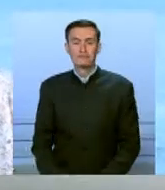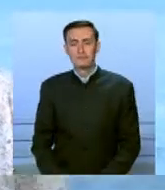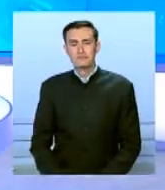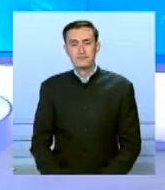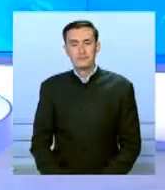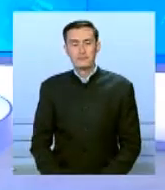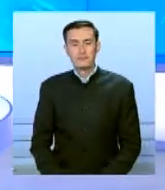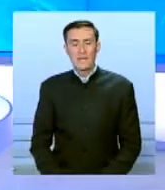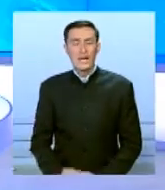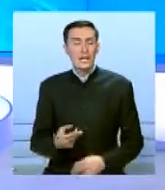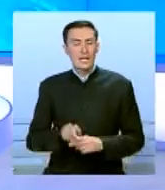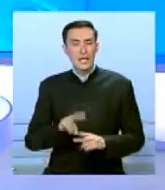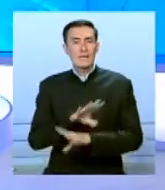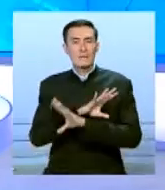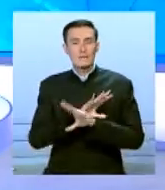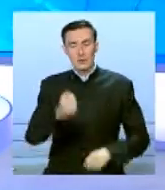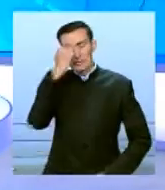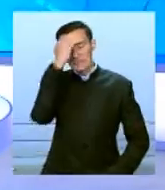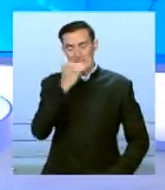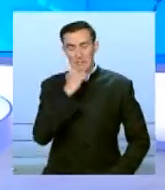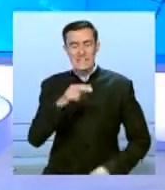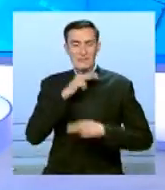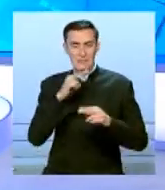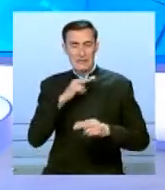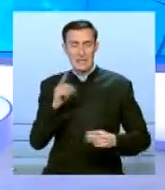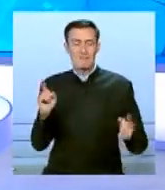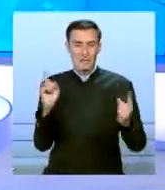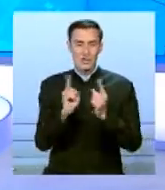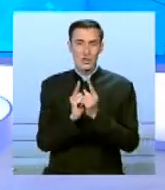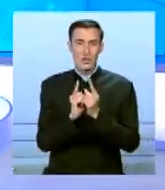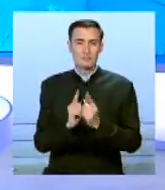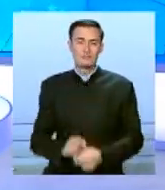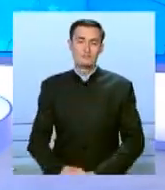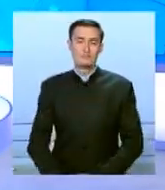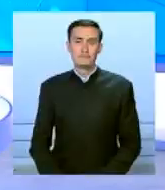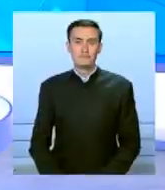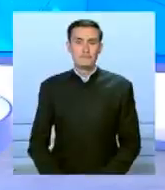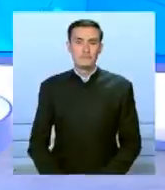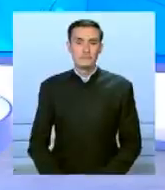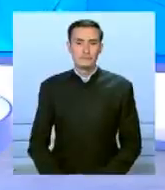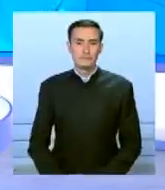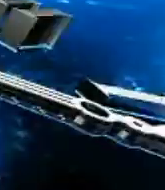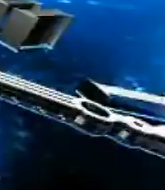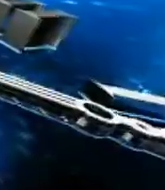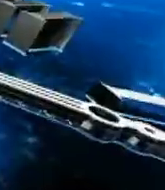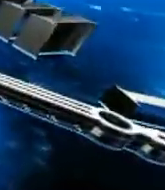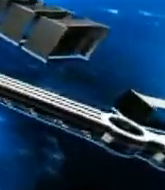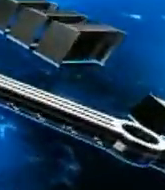К этой минуте все. Спасибо, что были с нами. До встречи в следующем часе. Ждите свежих новостей.